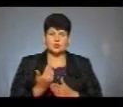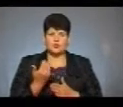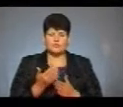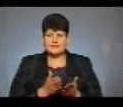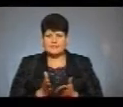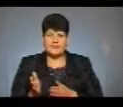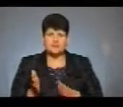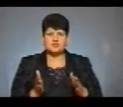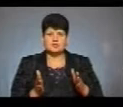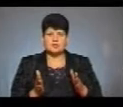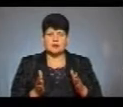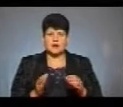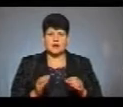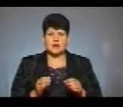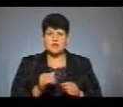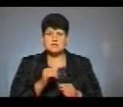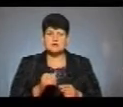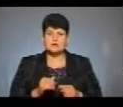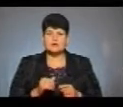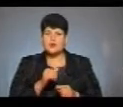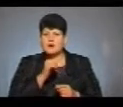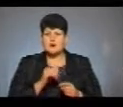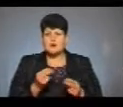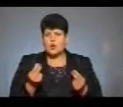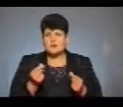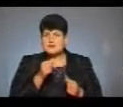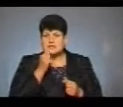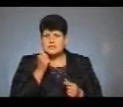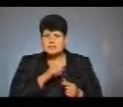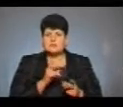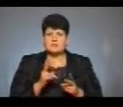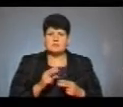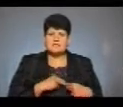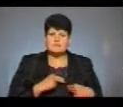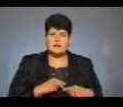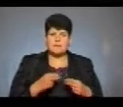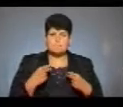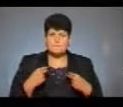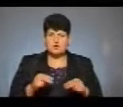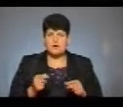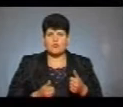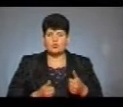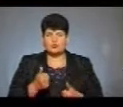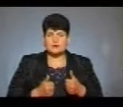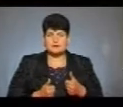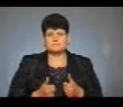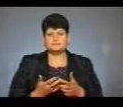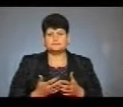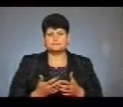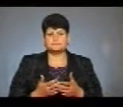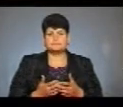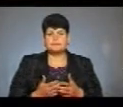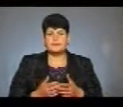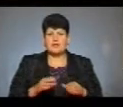течії, тенденції, там якась комерційна таємниця, можливо, хтось десь, якийсь працівник, продав конкурентам якусь комерційну таємницю, наніс